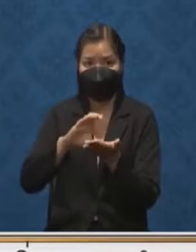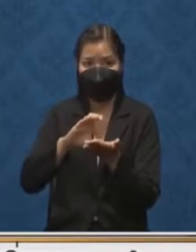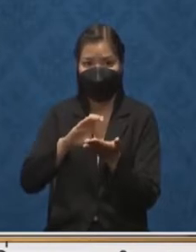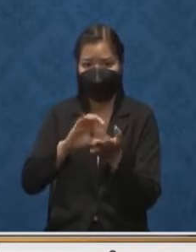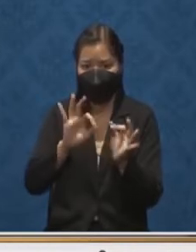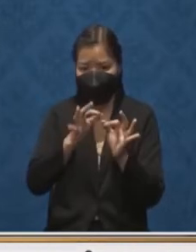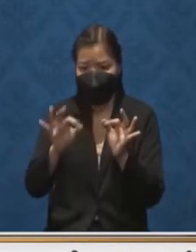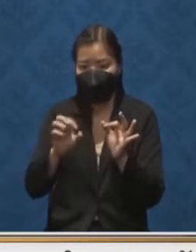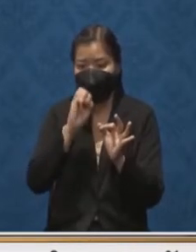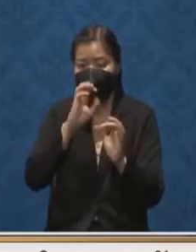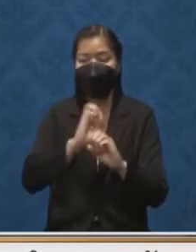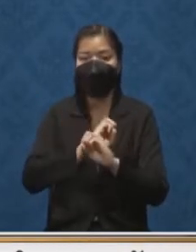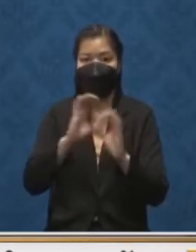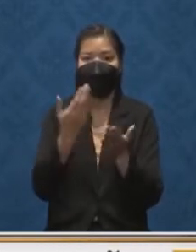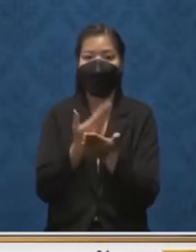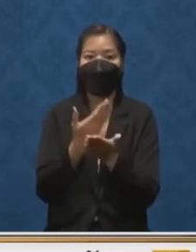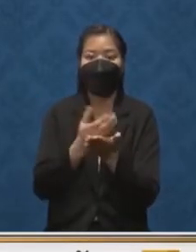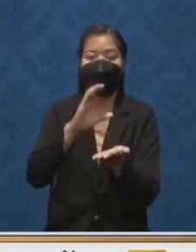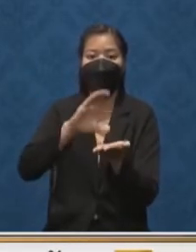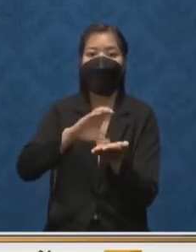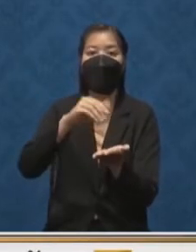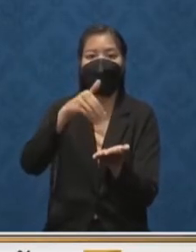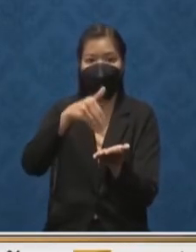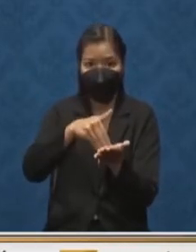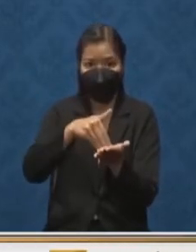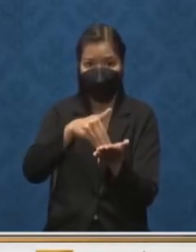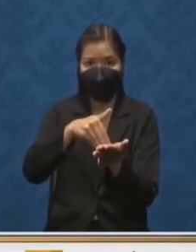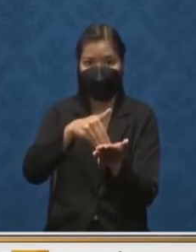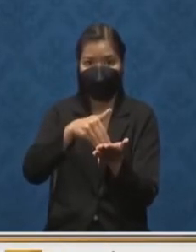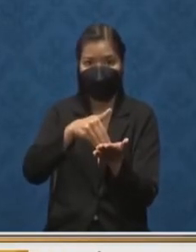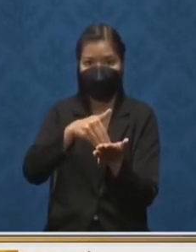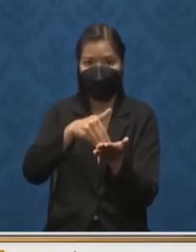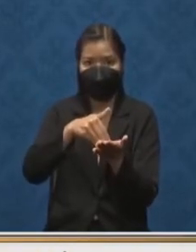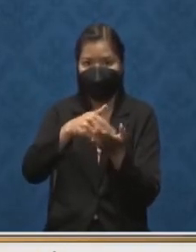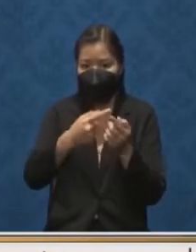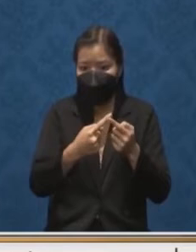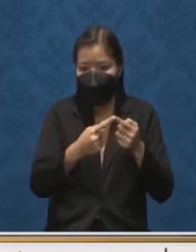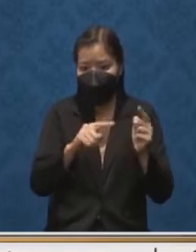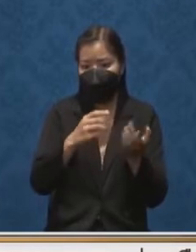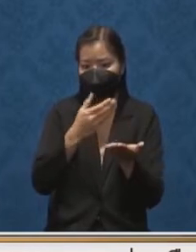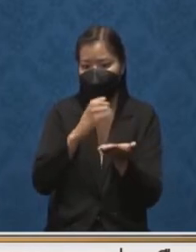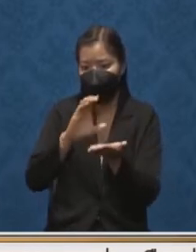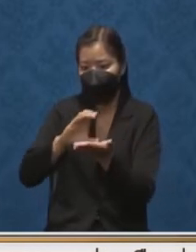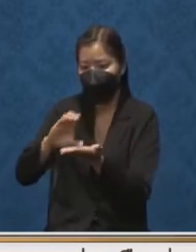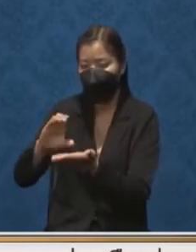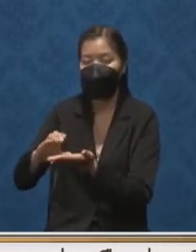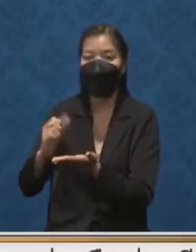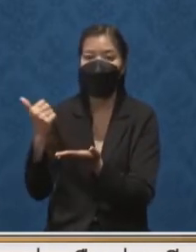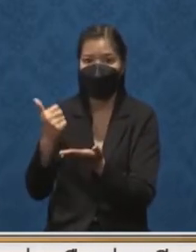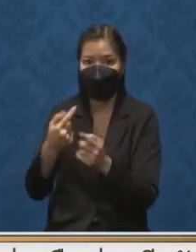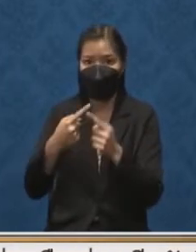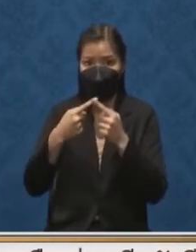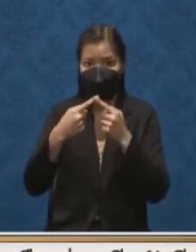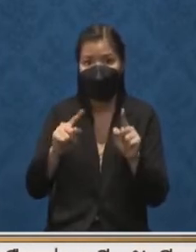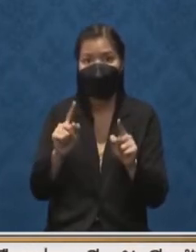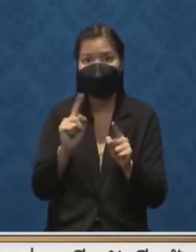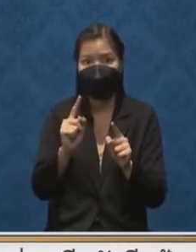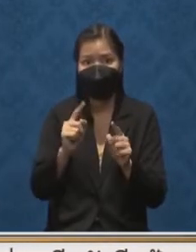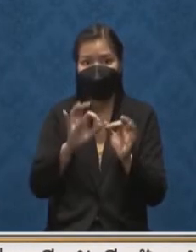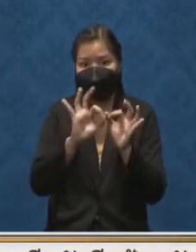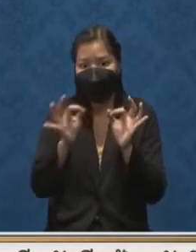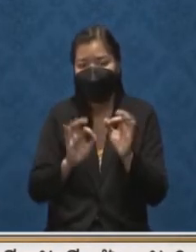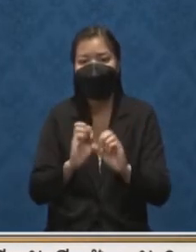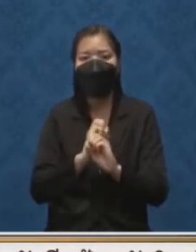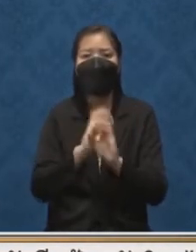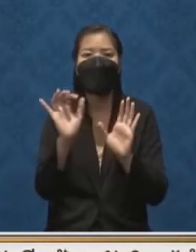งบทั่วไปสำหรบหนวยรงบประมาณ ต้ไม่เหมือนนะครบ ต้องแตกต่างแตกตางยไไมเขียนชดเทาไห่